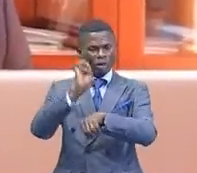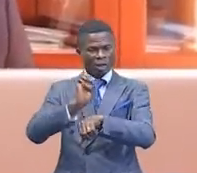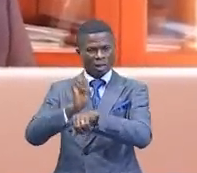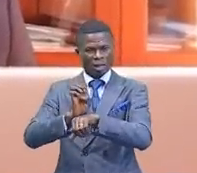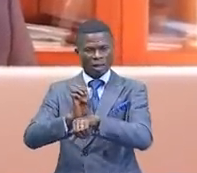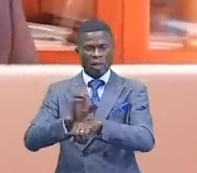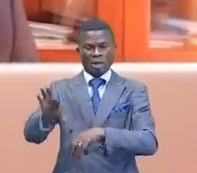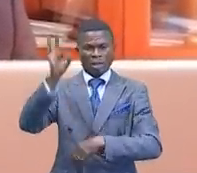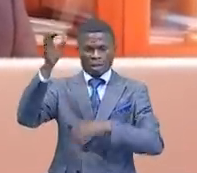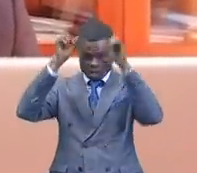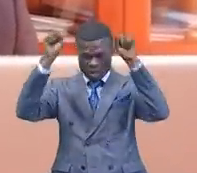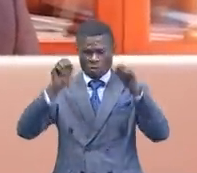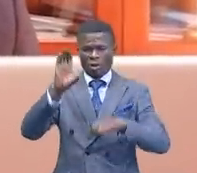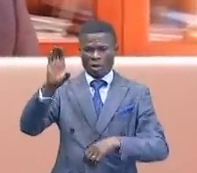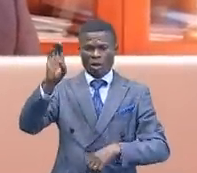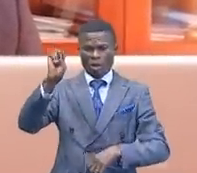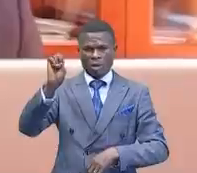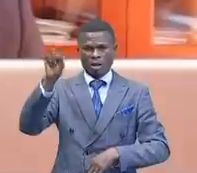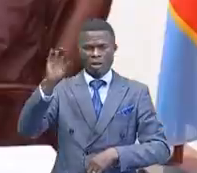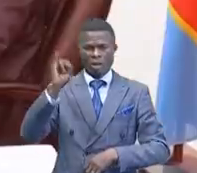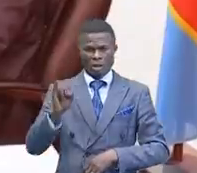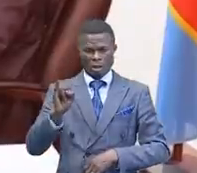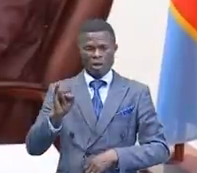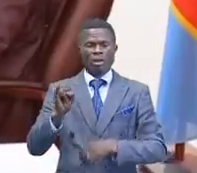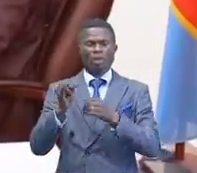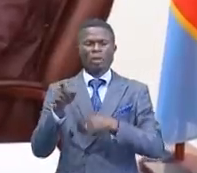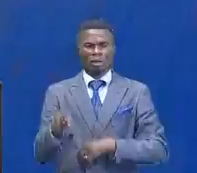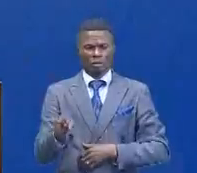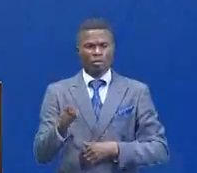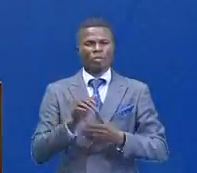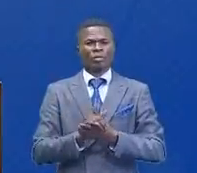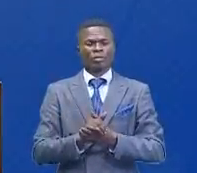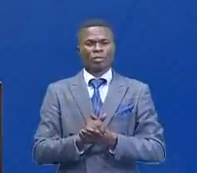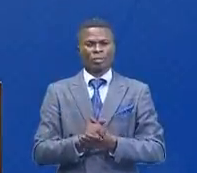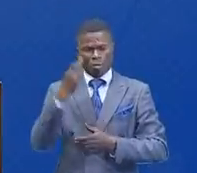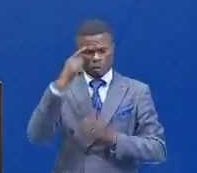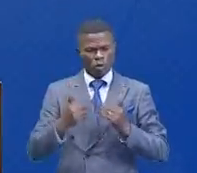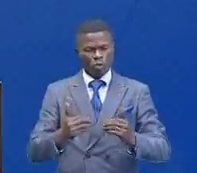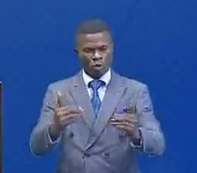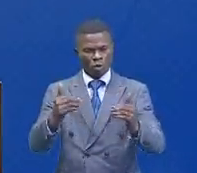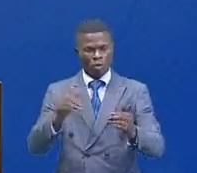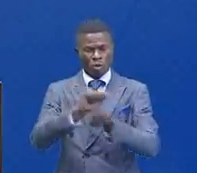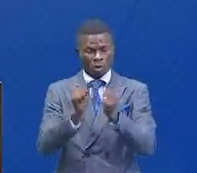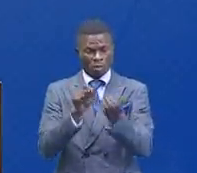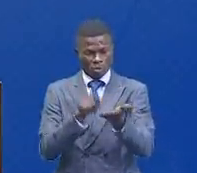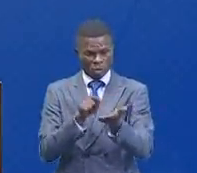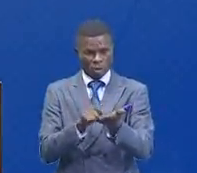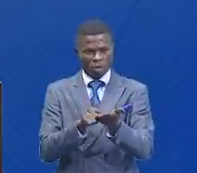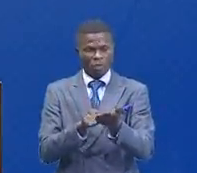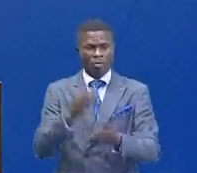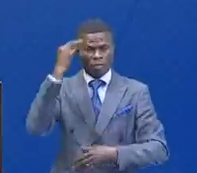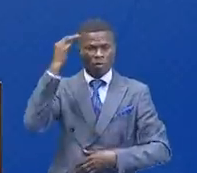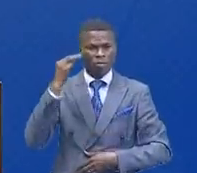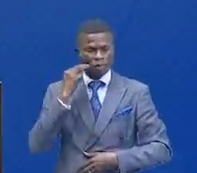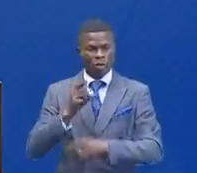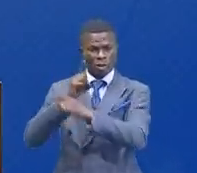du candidat président de la Commission électorale nationale indépendante. Poursuivant sur ce chapitre, le ministre